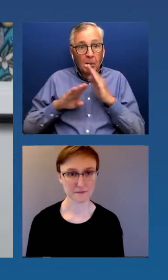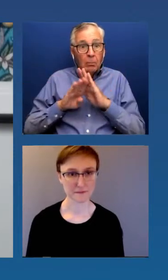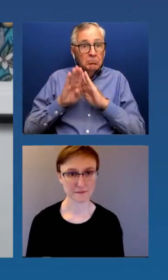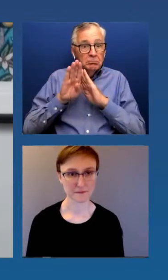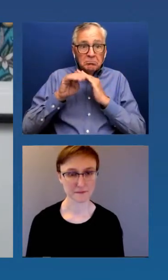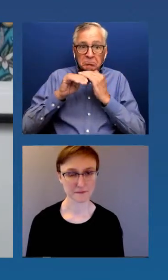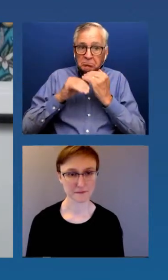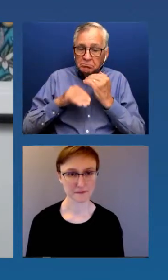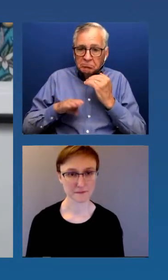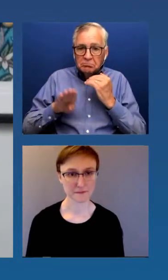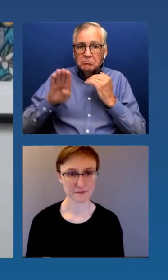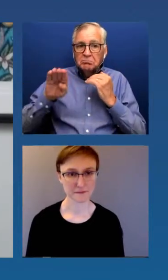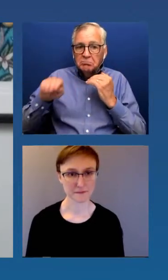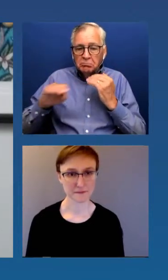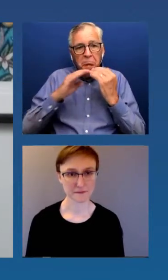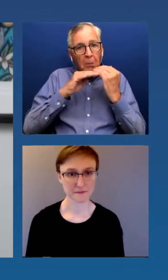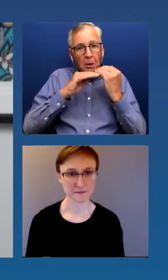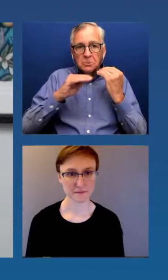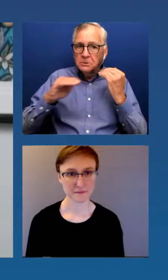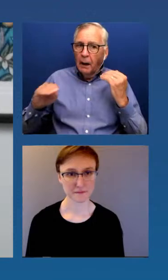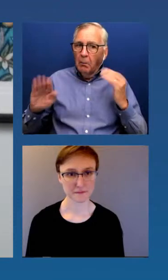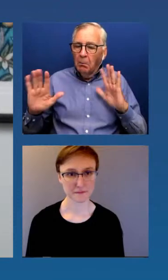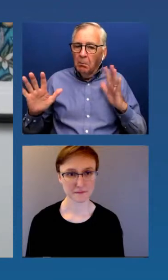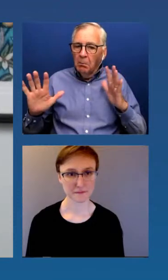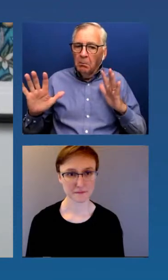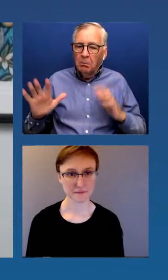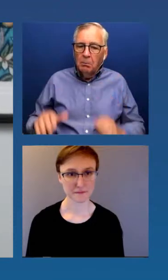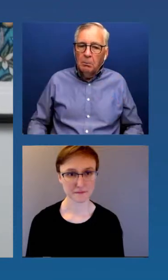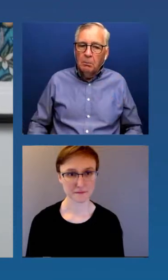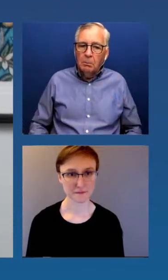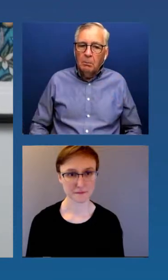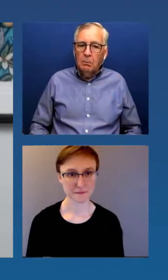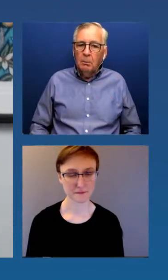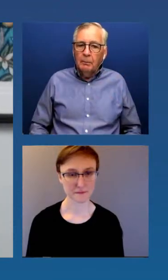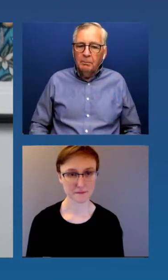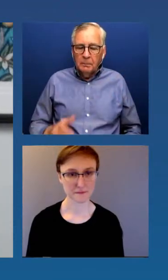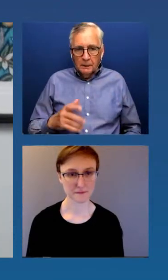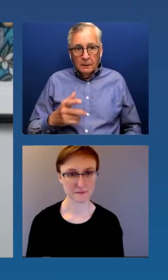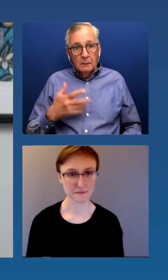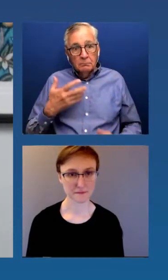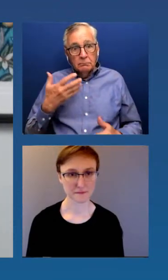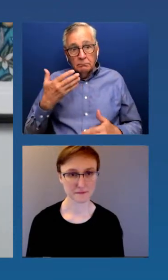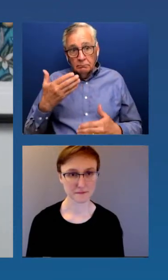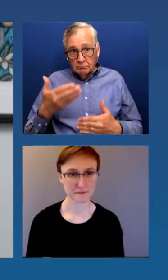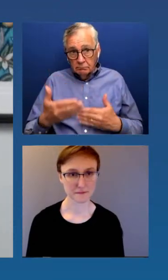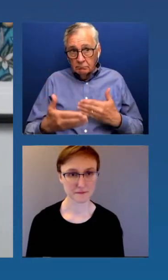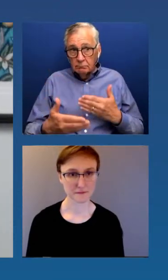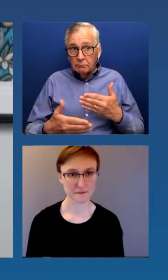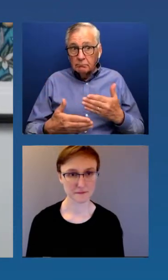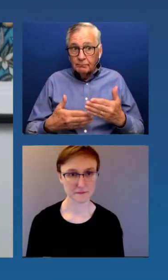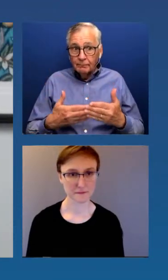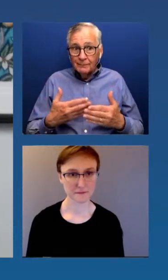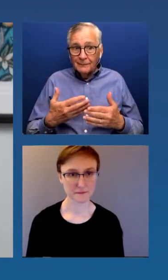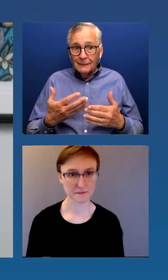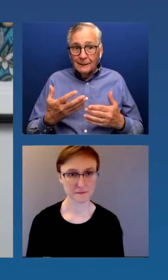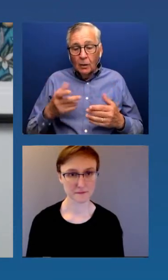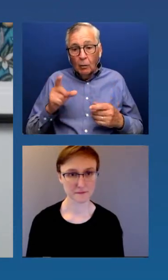mais c'est presque stable. Alors, ça prend caution, ça